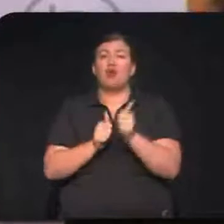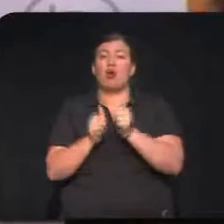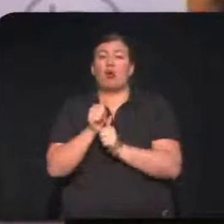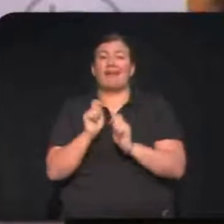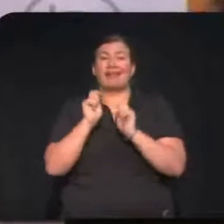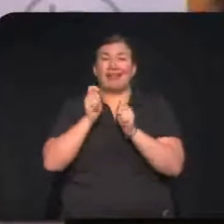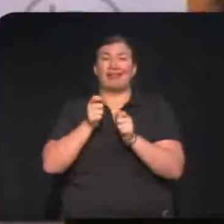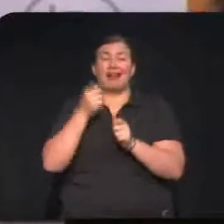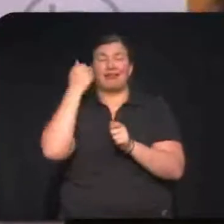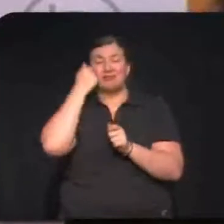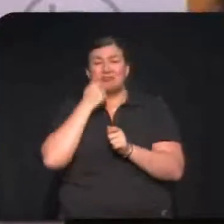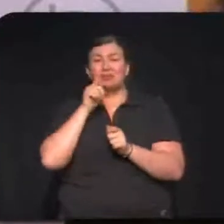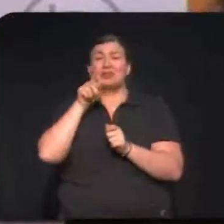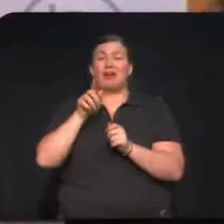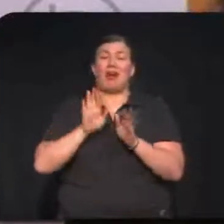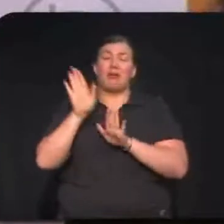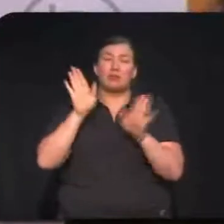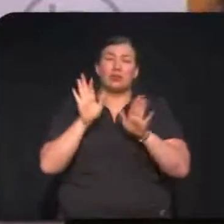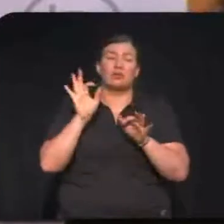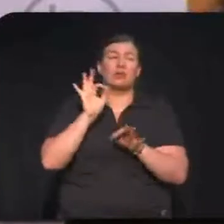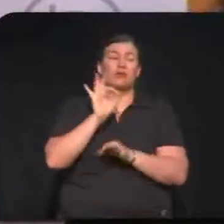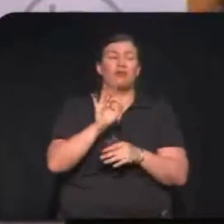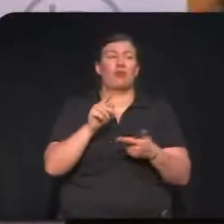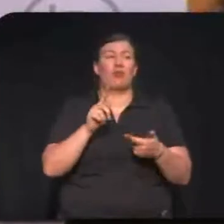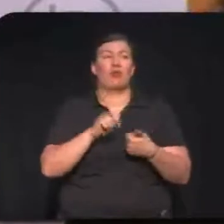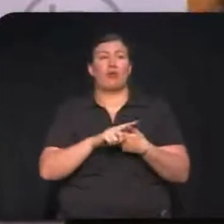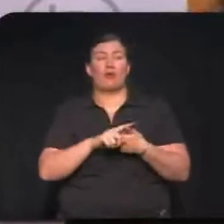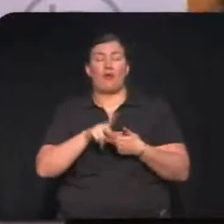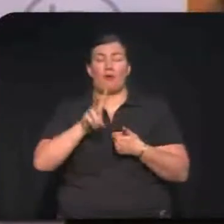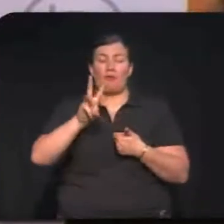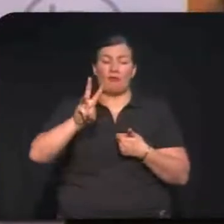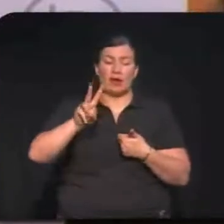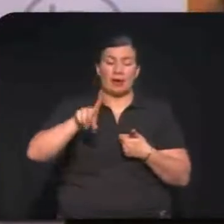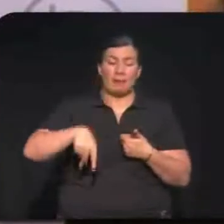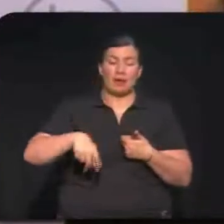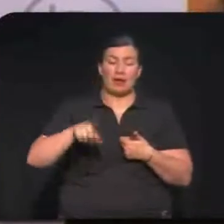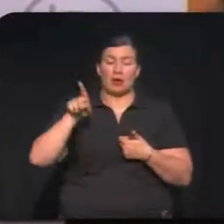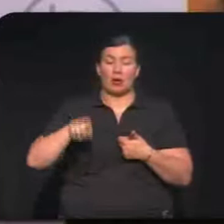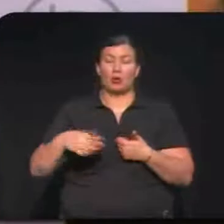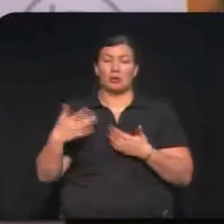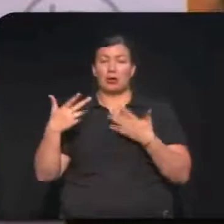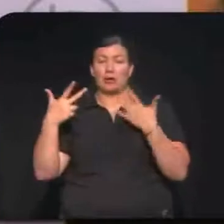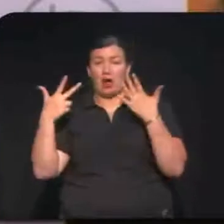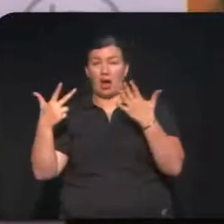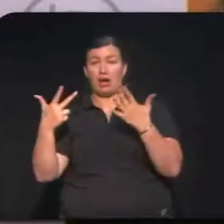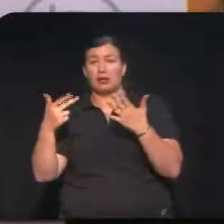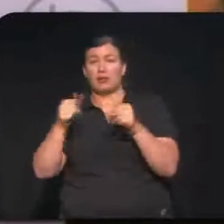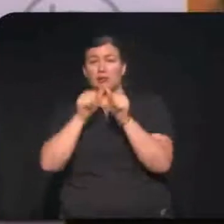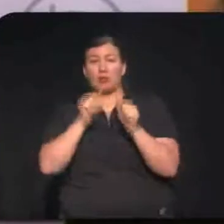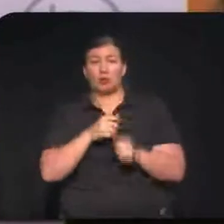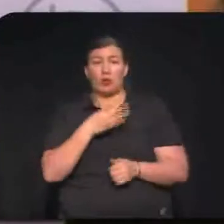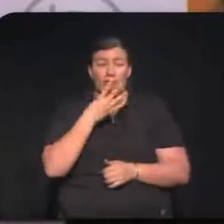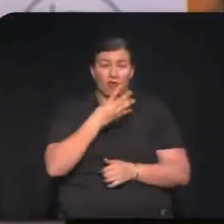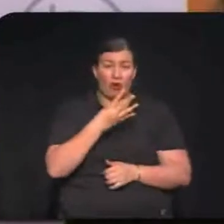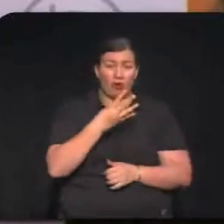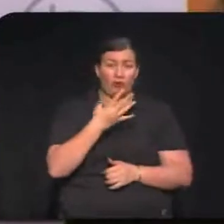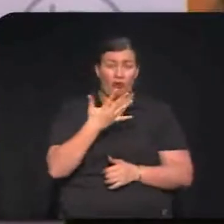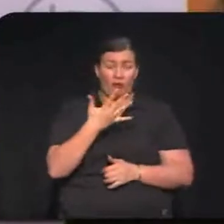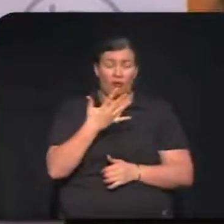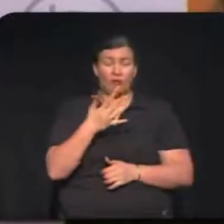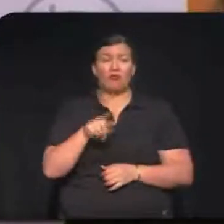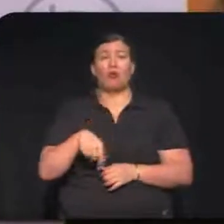folgende Anträge abzustimmen aus WP 108 Modul 5 und pa44